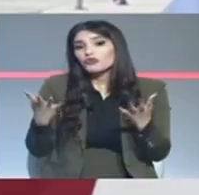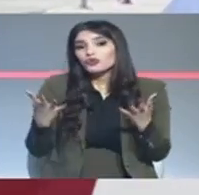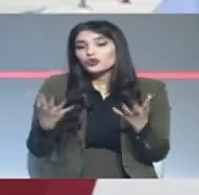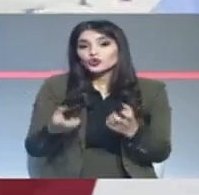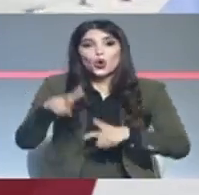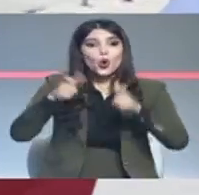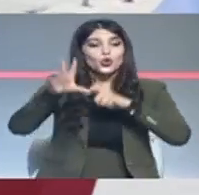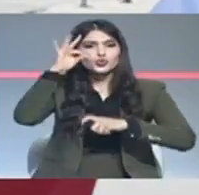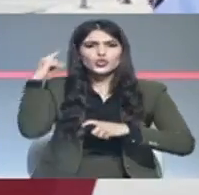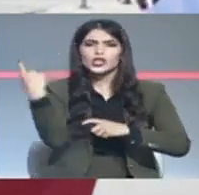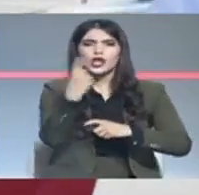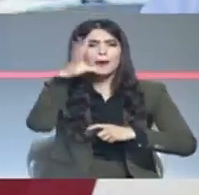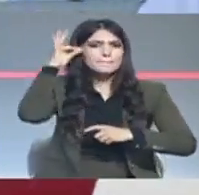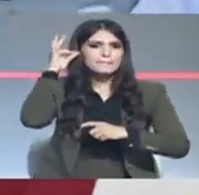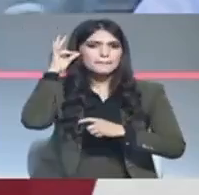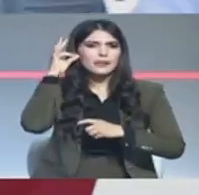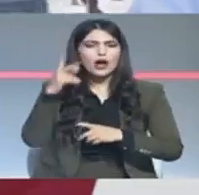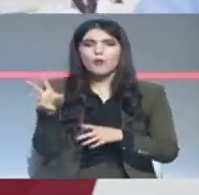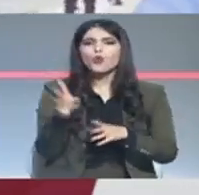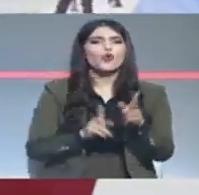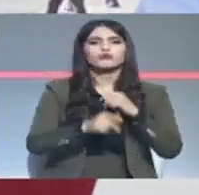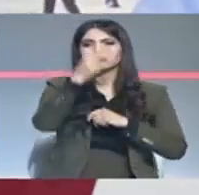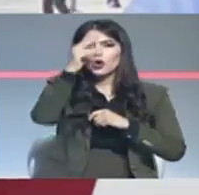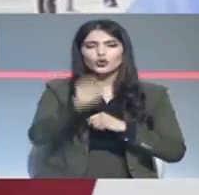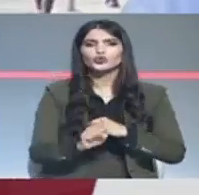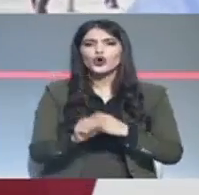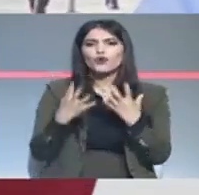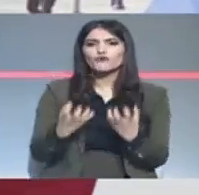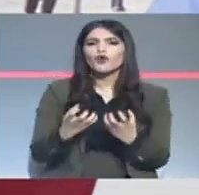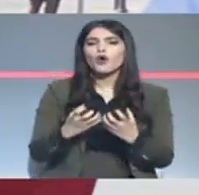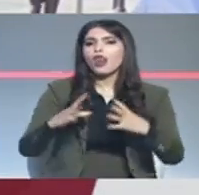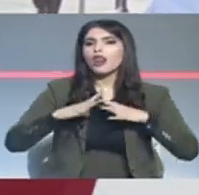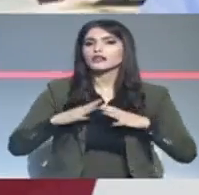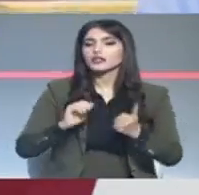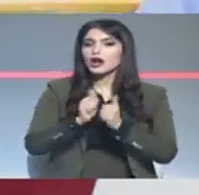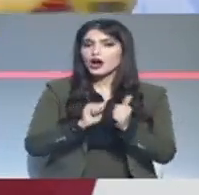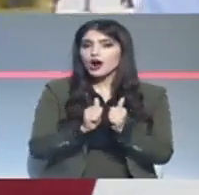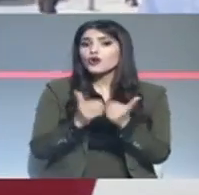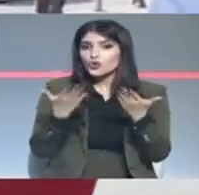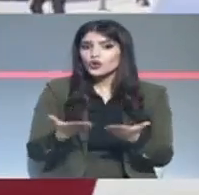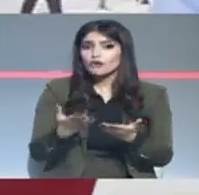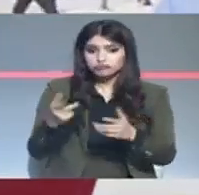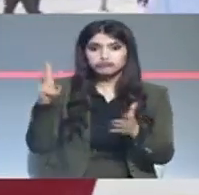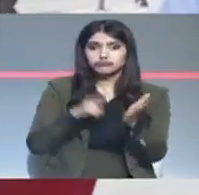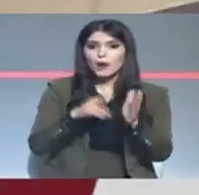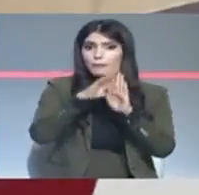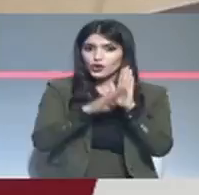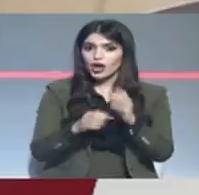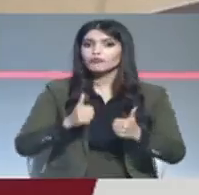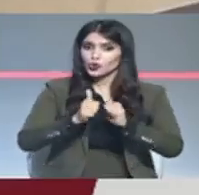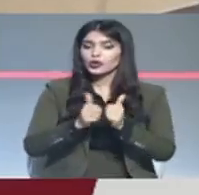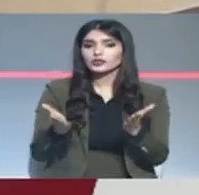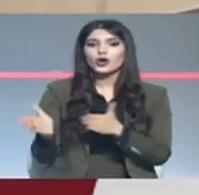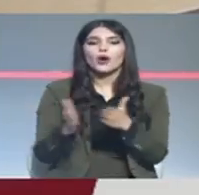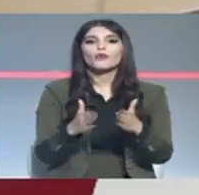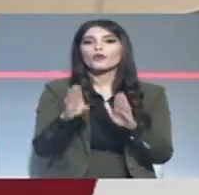التواجد بصفه عامه من ال شرق الغرب ولا يحبوا اللي يحب الكره اعطيهم بحاجه نفسه بها برامج دينيه